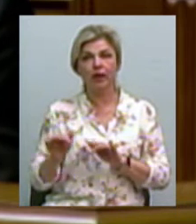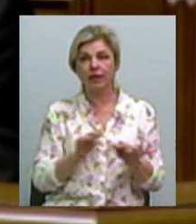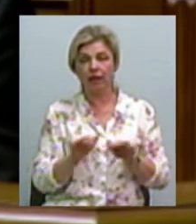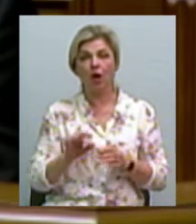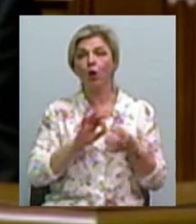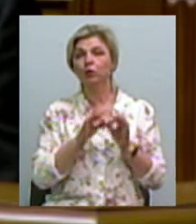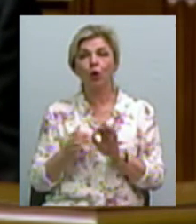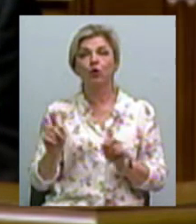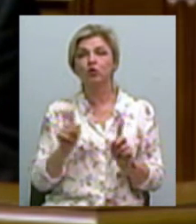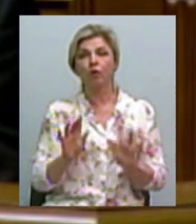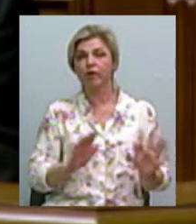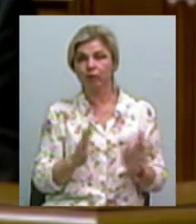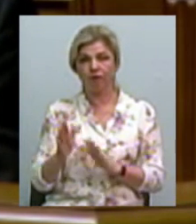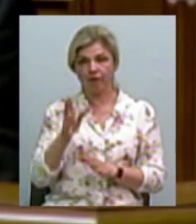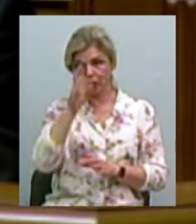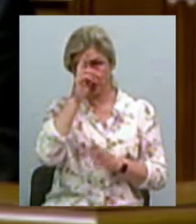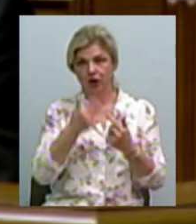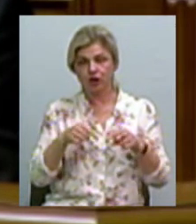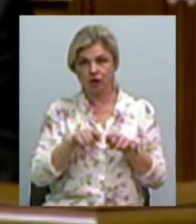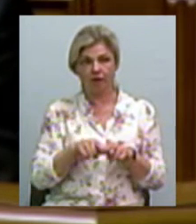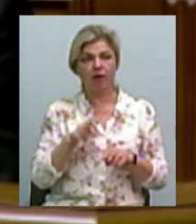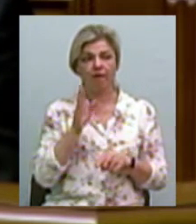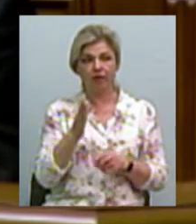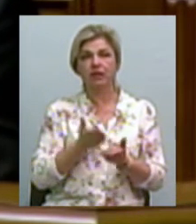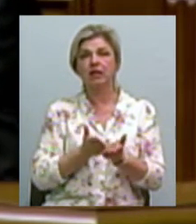що відбувається в державі в царині безпеки.